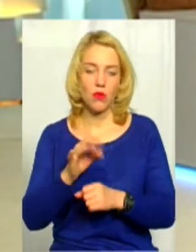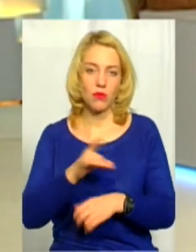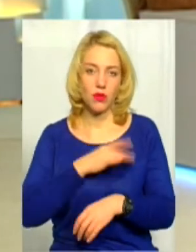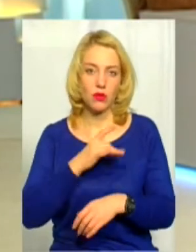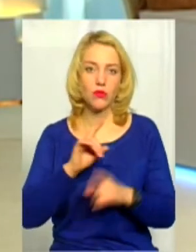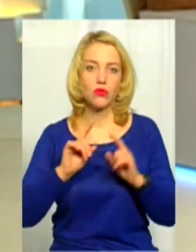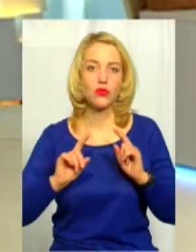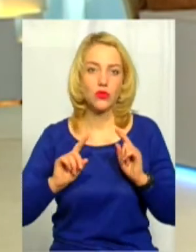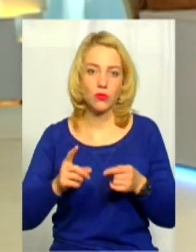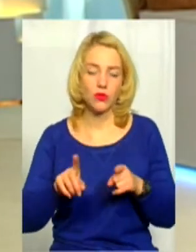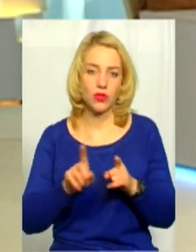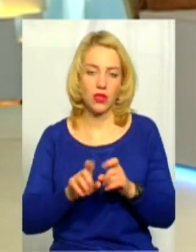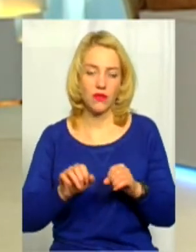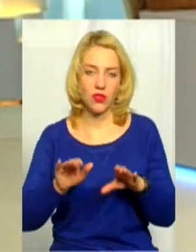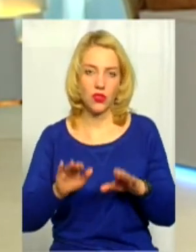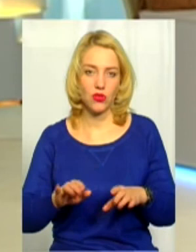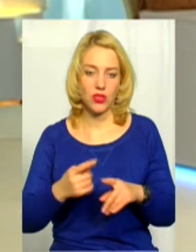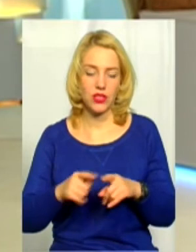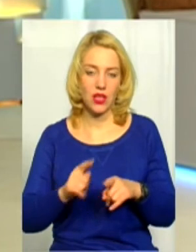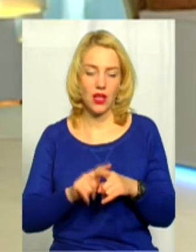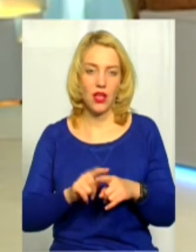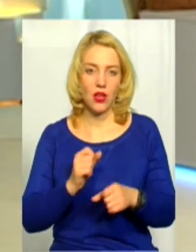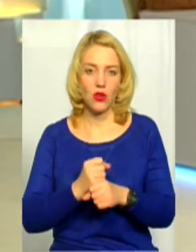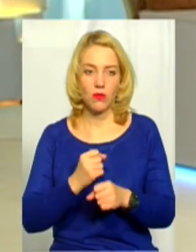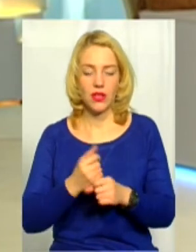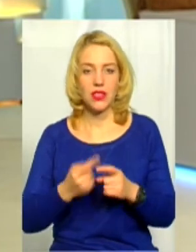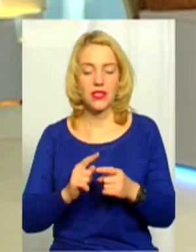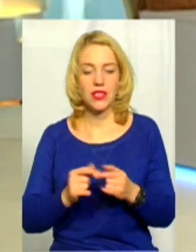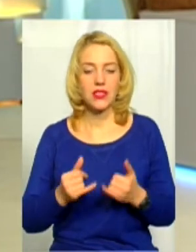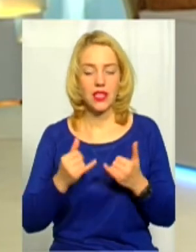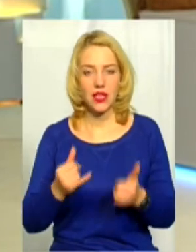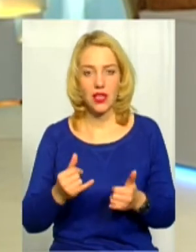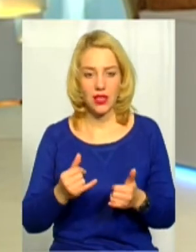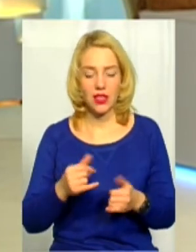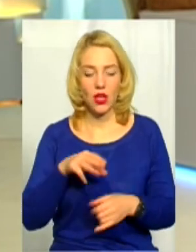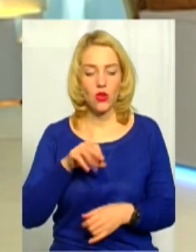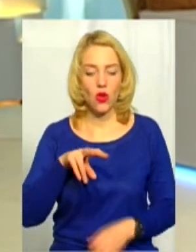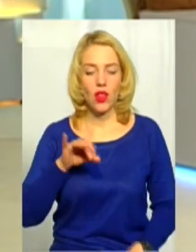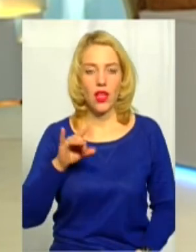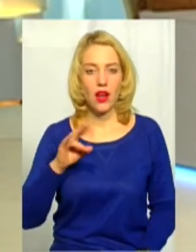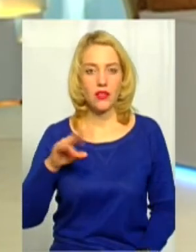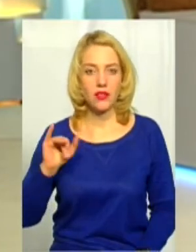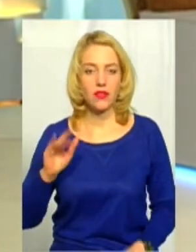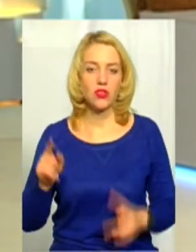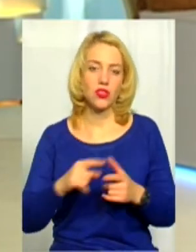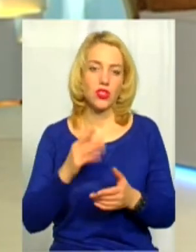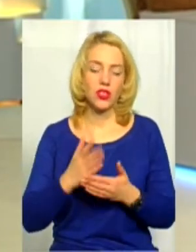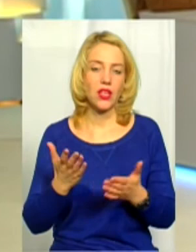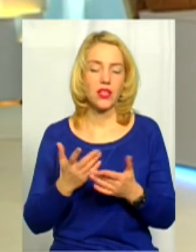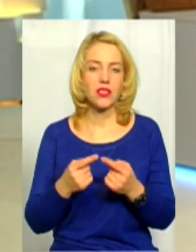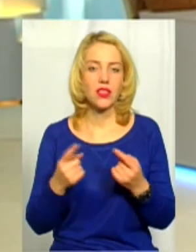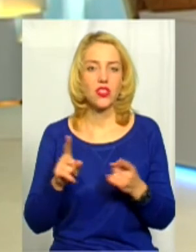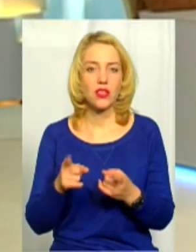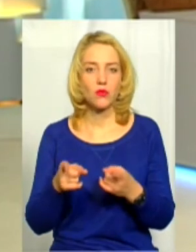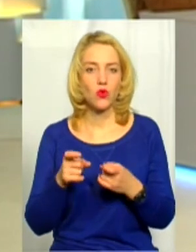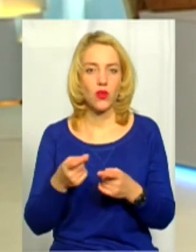чому вони так вирішують це робити? Це все заради тих грантів, чи є ще якась така річ, яка спонукає до